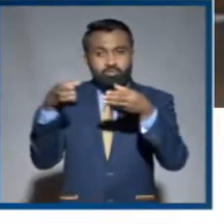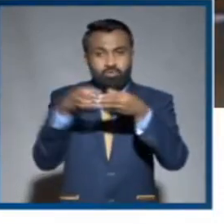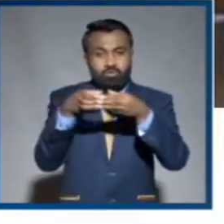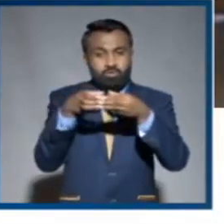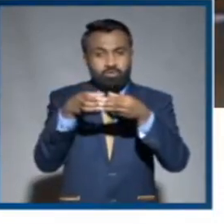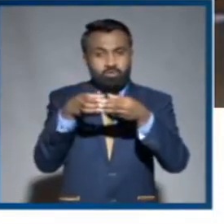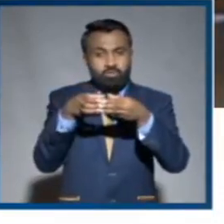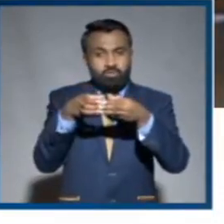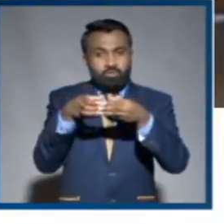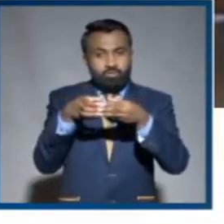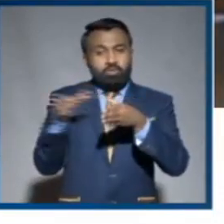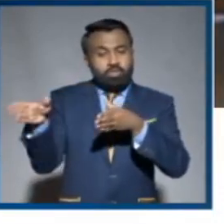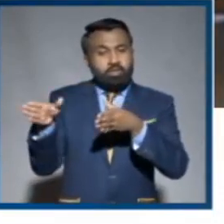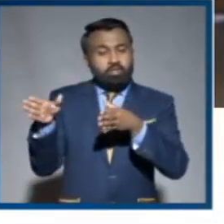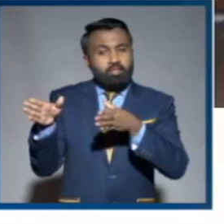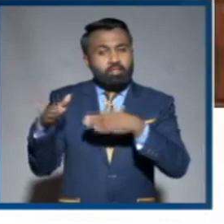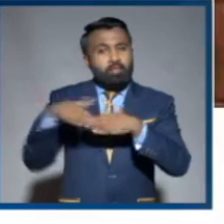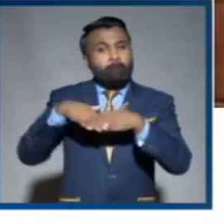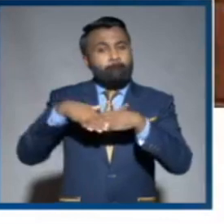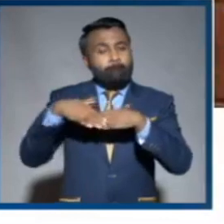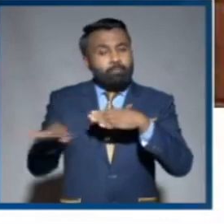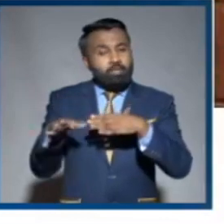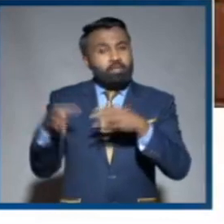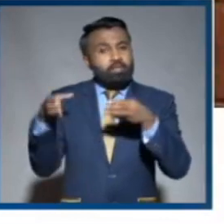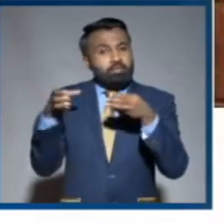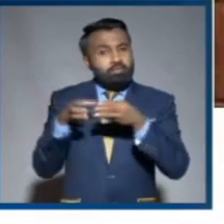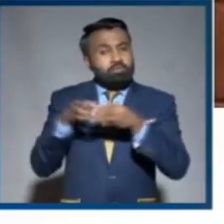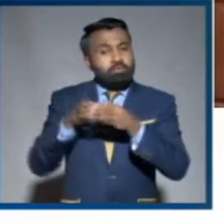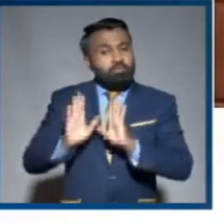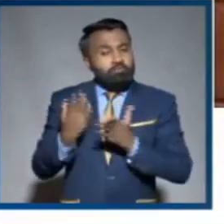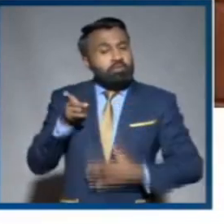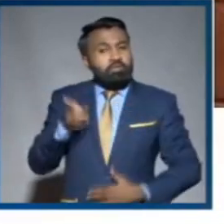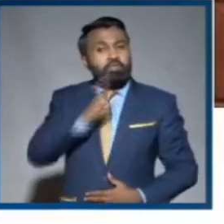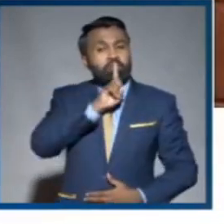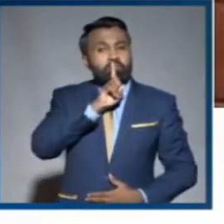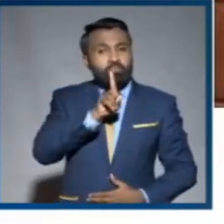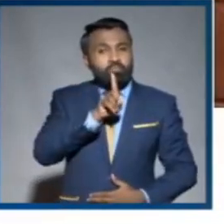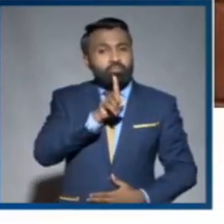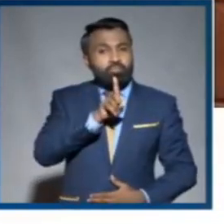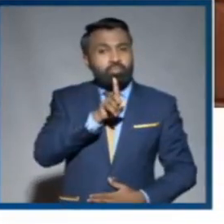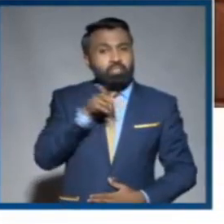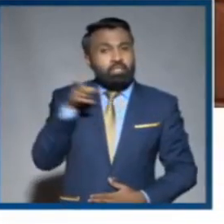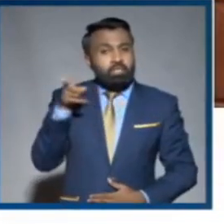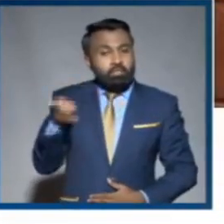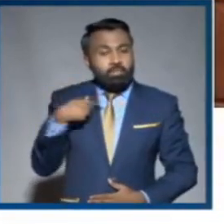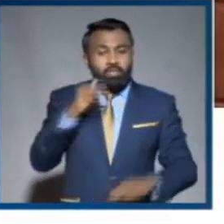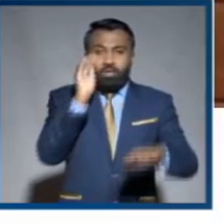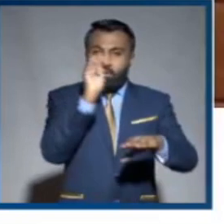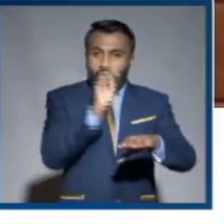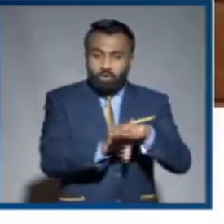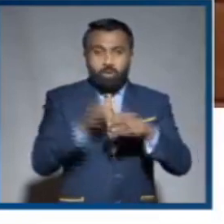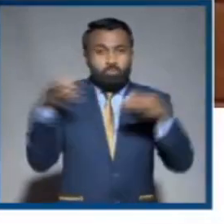ඇක්ටිව් ඇක්ටිව් කියලා කියන්නේ මොකද්ද ක්ලස්ටර් එකක් සක්‍රියයි කියලා කියන්නේ මොකද්ද ඒ ඒ අපි අඳුනාගත්ත ඒ